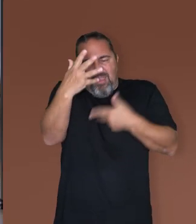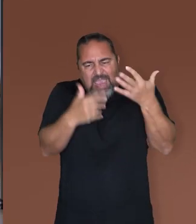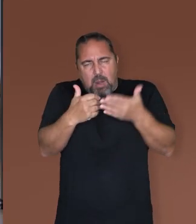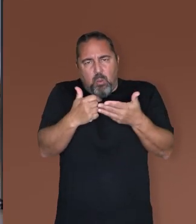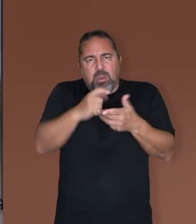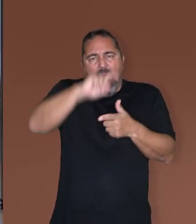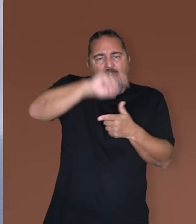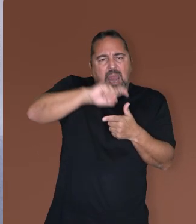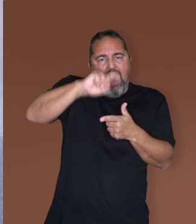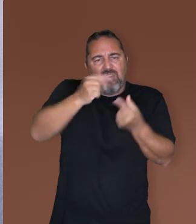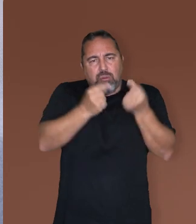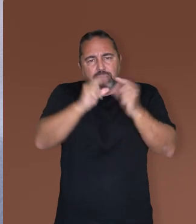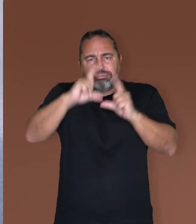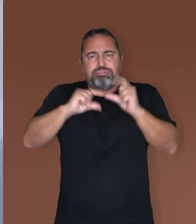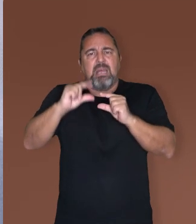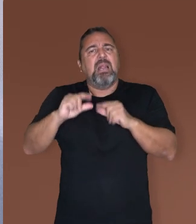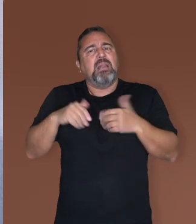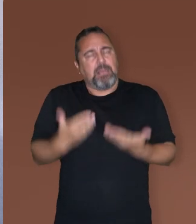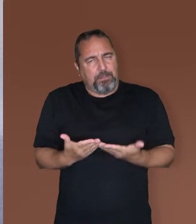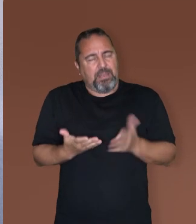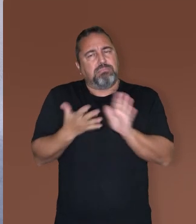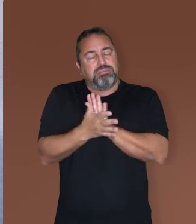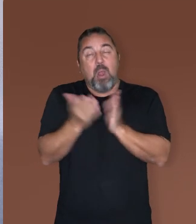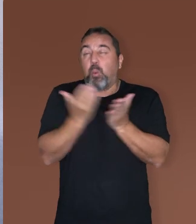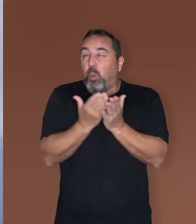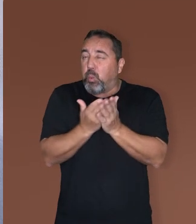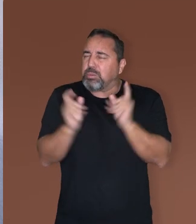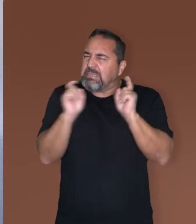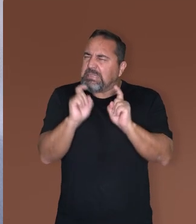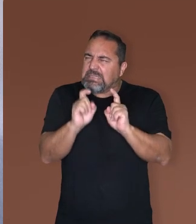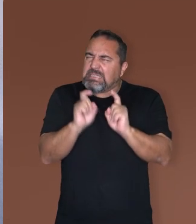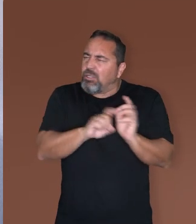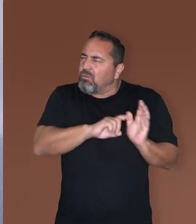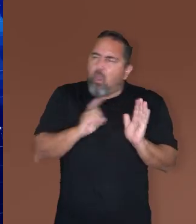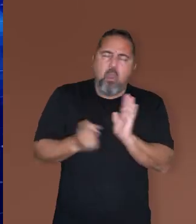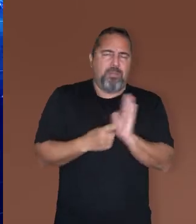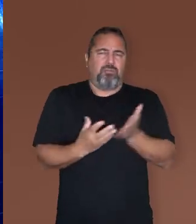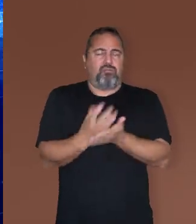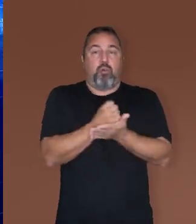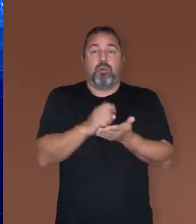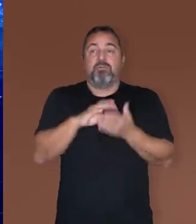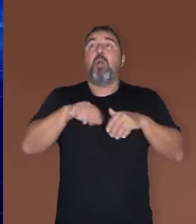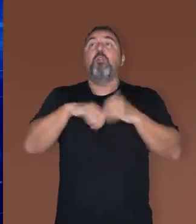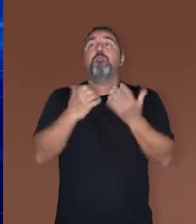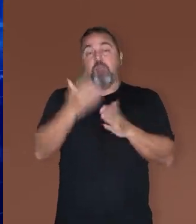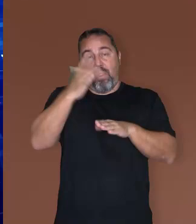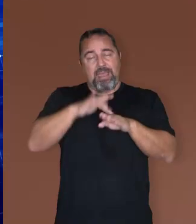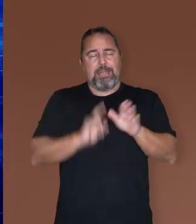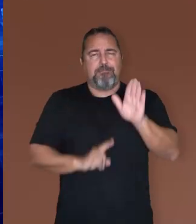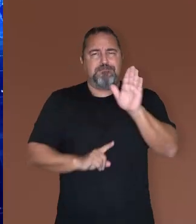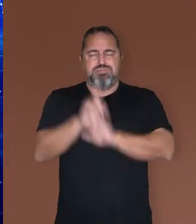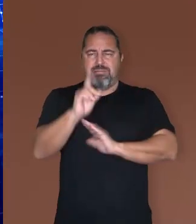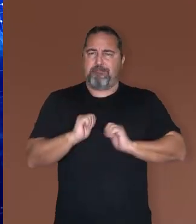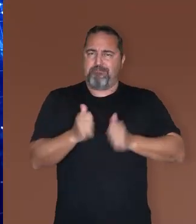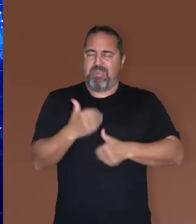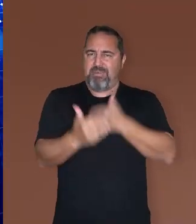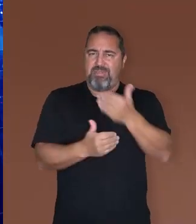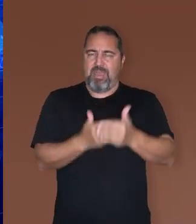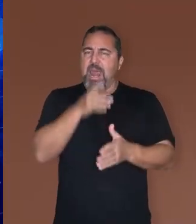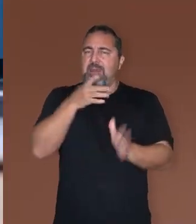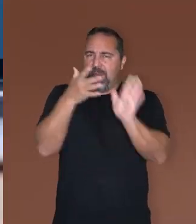dituzten kalkulu horrien sorkuntzara. Ikastaro honetan, mundu digitalean nabarmentzeko behar duzun guztia ikasiko